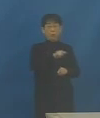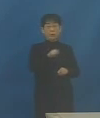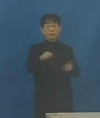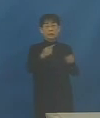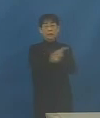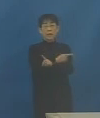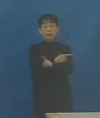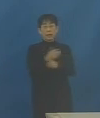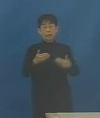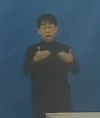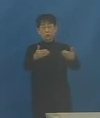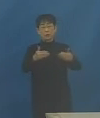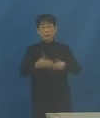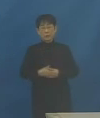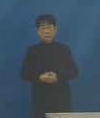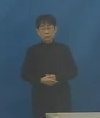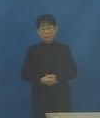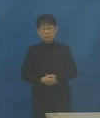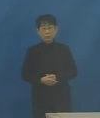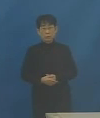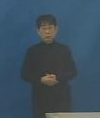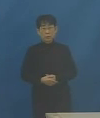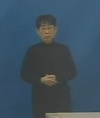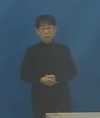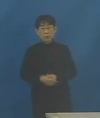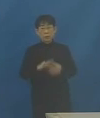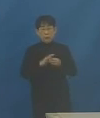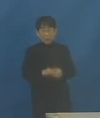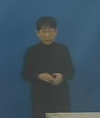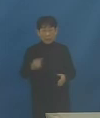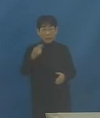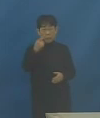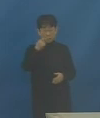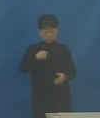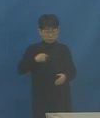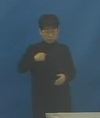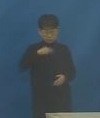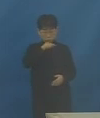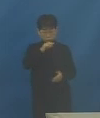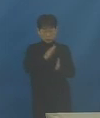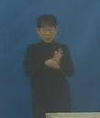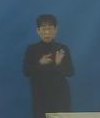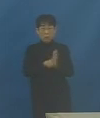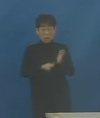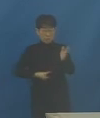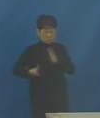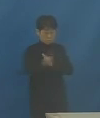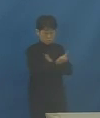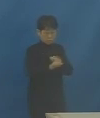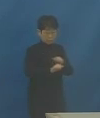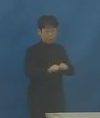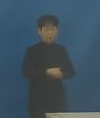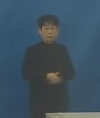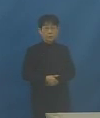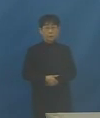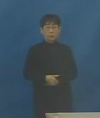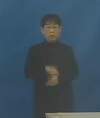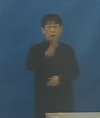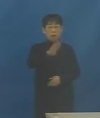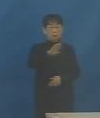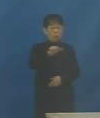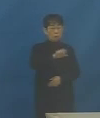がそれをの前をいこうということですねで私たちはこの40と35とこの